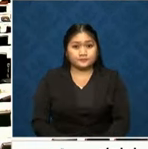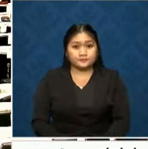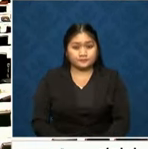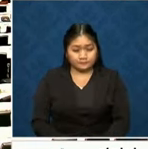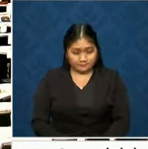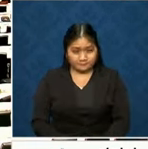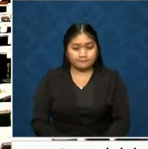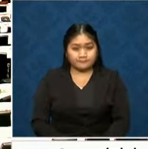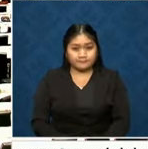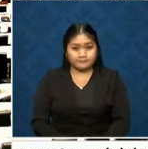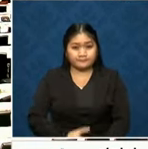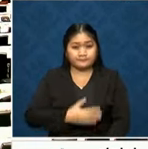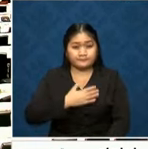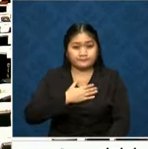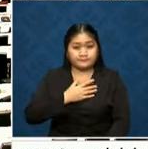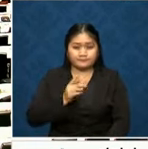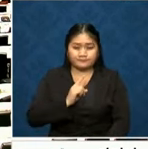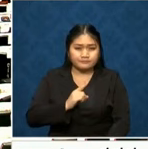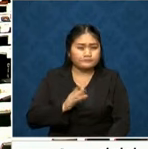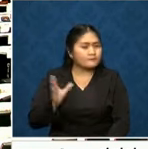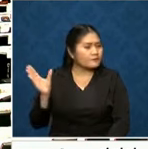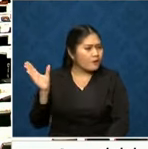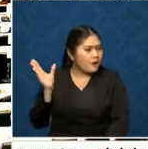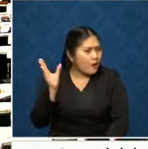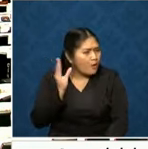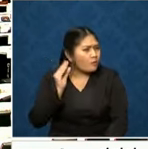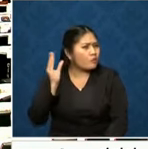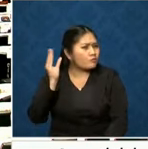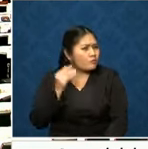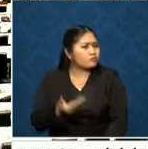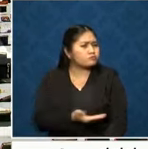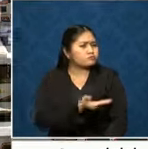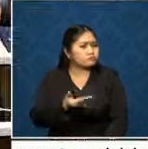ผม นั่งฟังเพื่อนสมาชิกที่อภิปรายในยัตติ